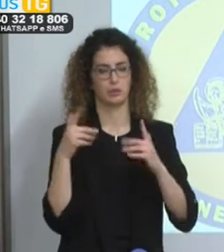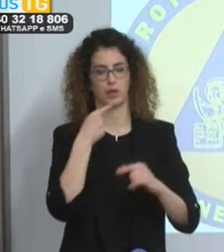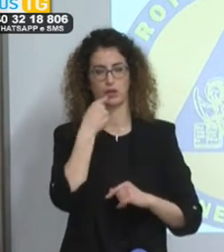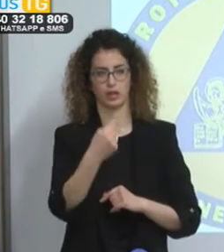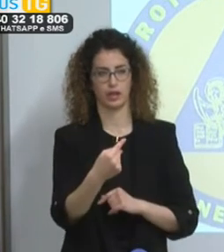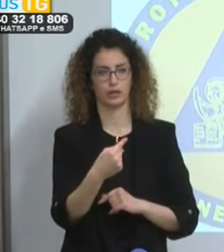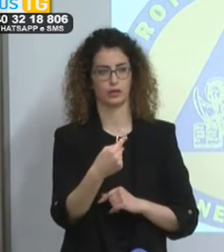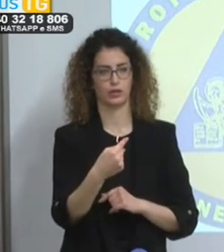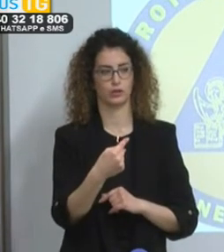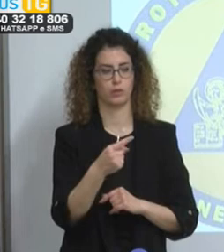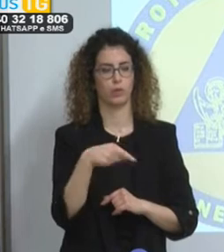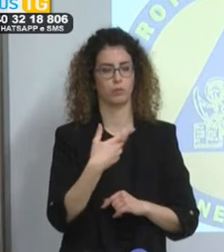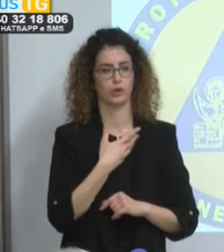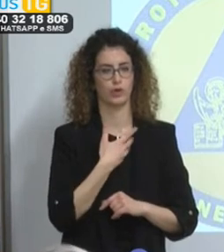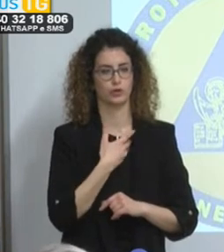anche il